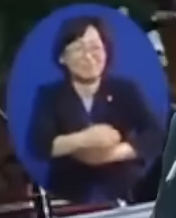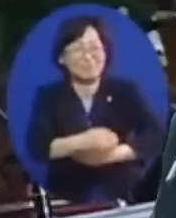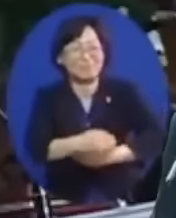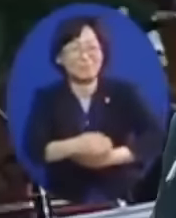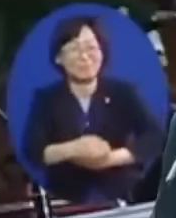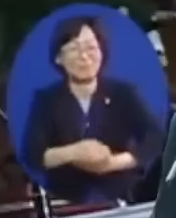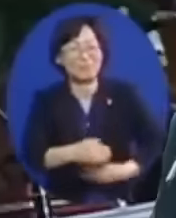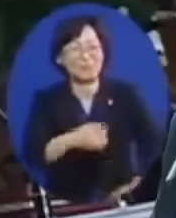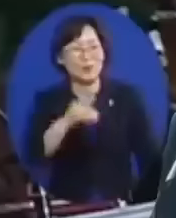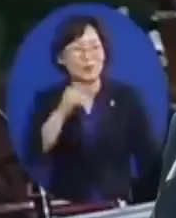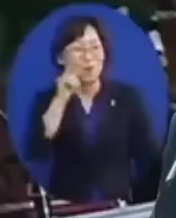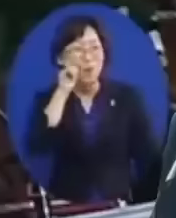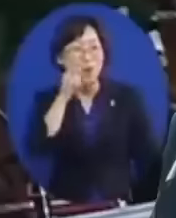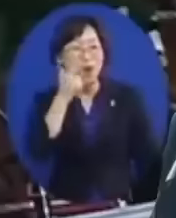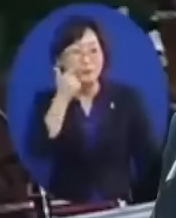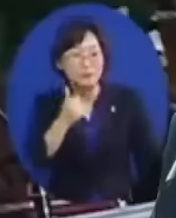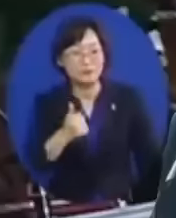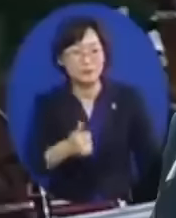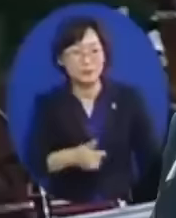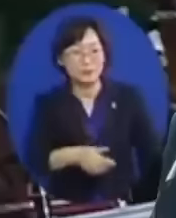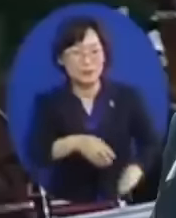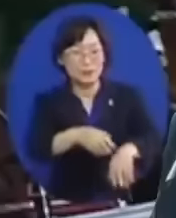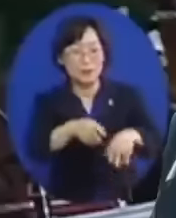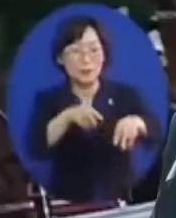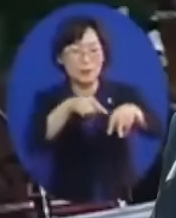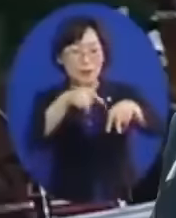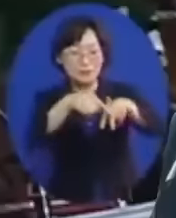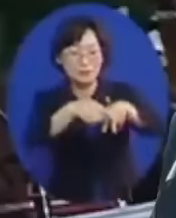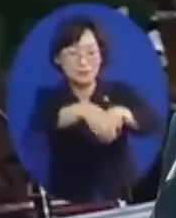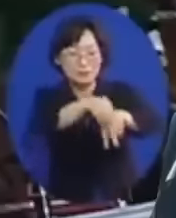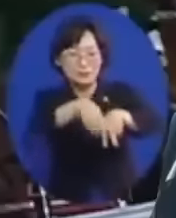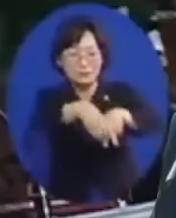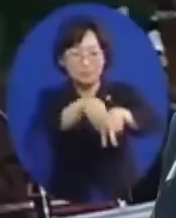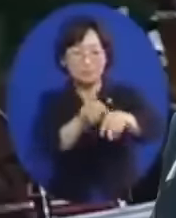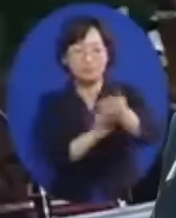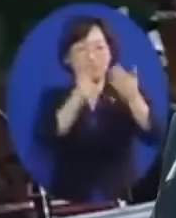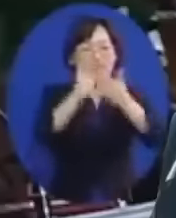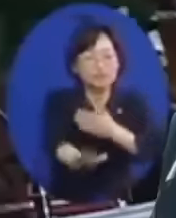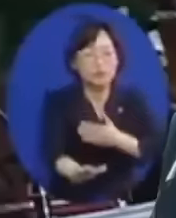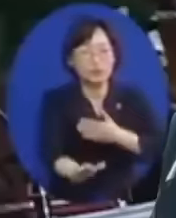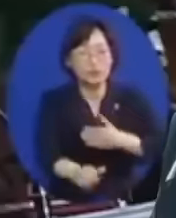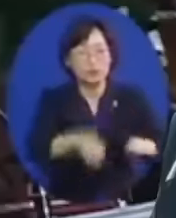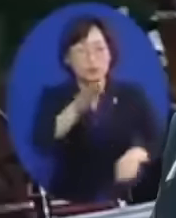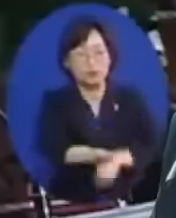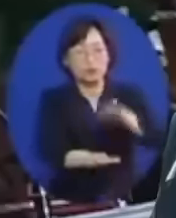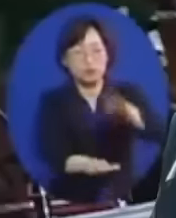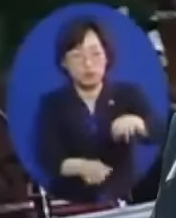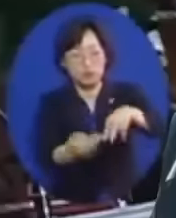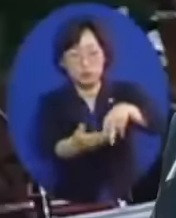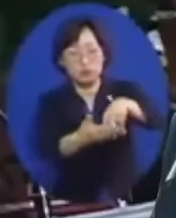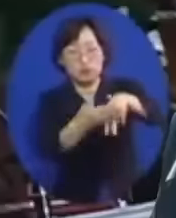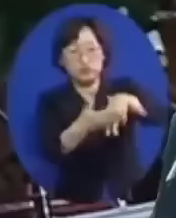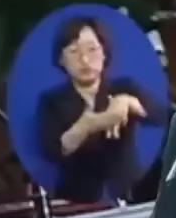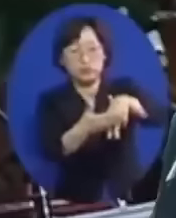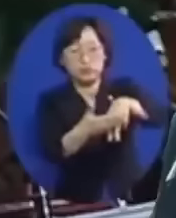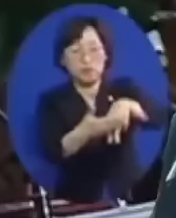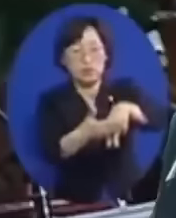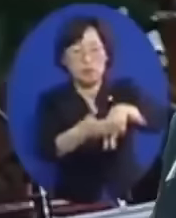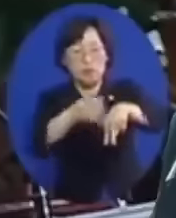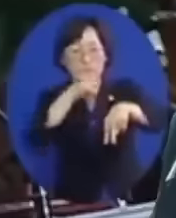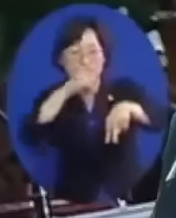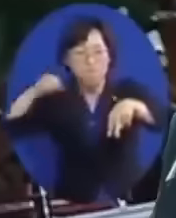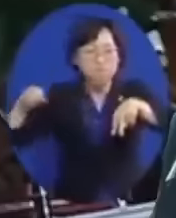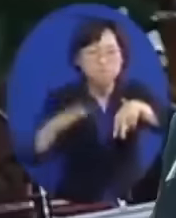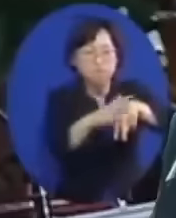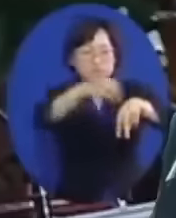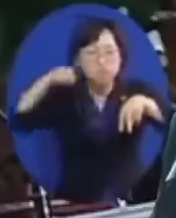그가 바지를 그저 올리고 그 다리 위를 지나는데 내가 보니까 그 흙탕물이 무릎까지 찼어요. 세게